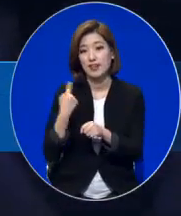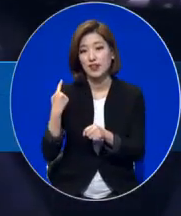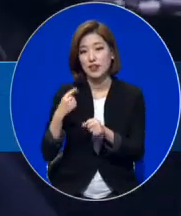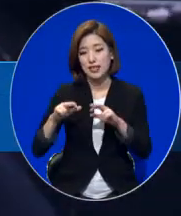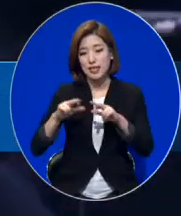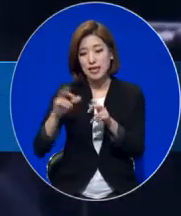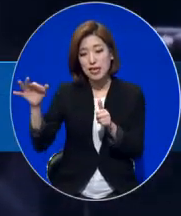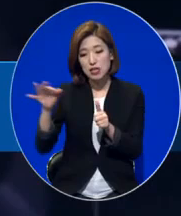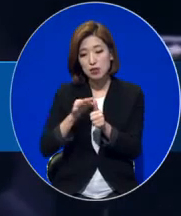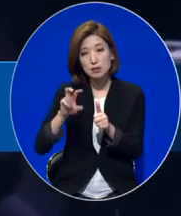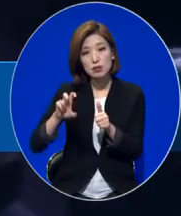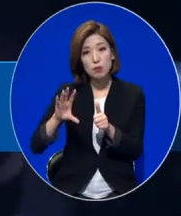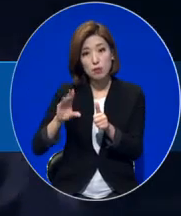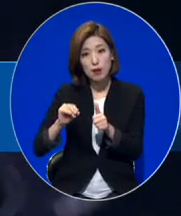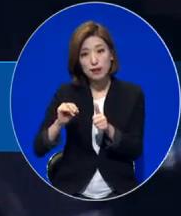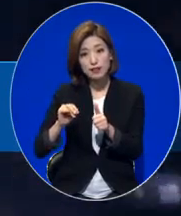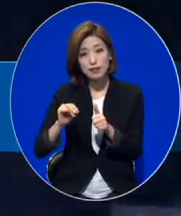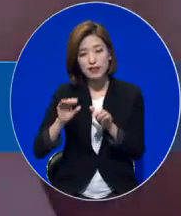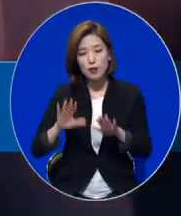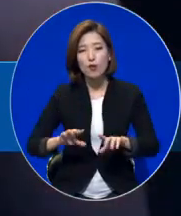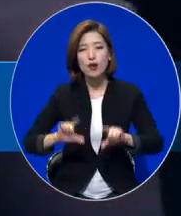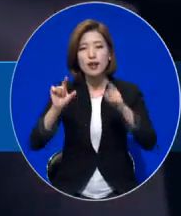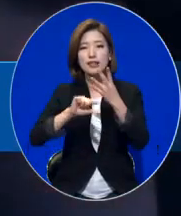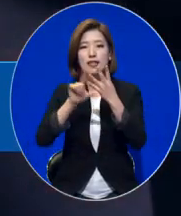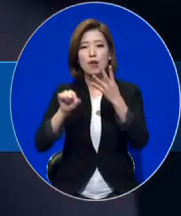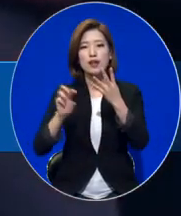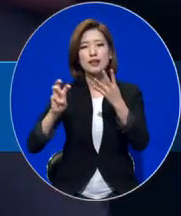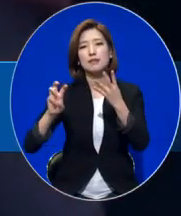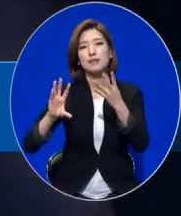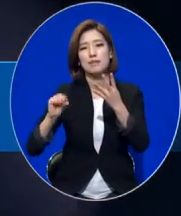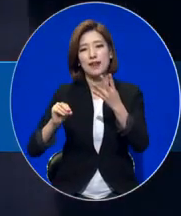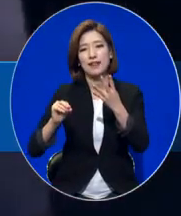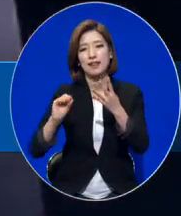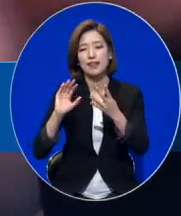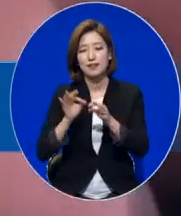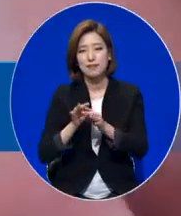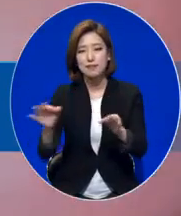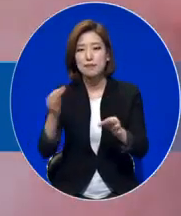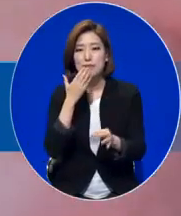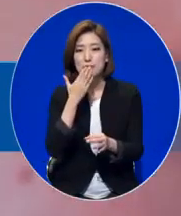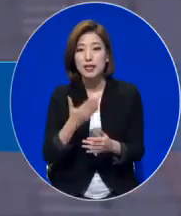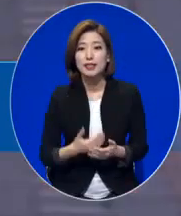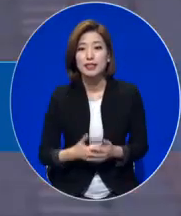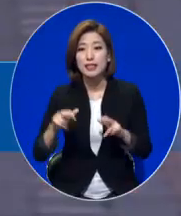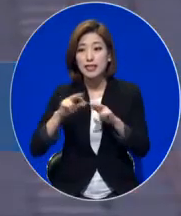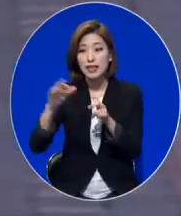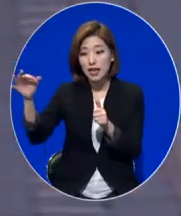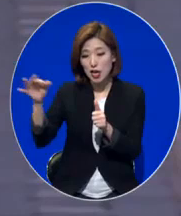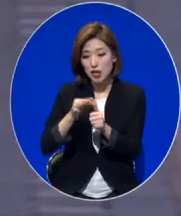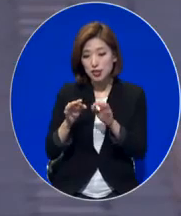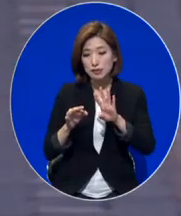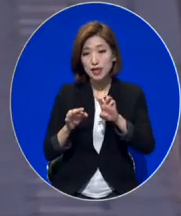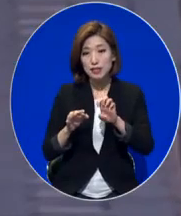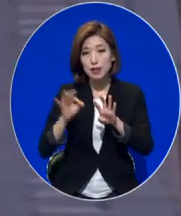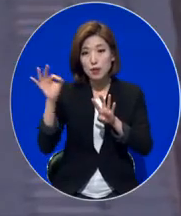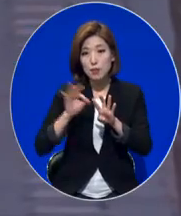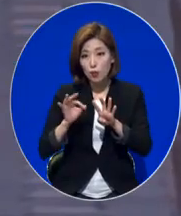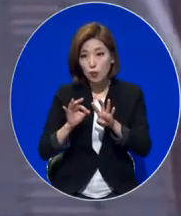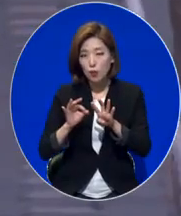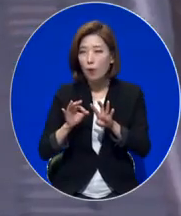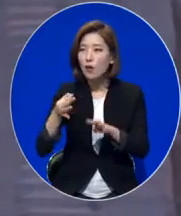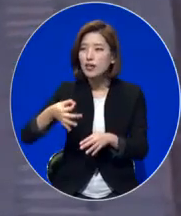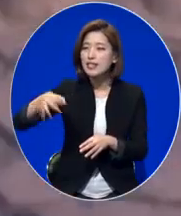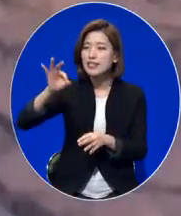장애인 연금 도 4월부터는 30만 원으로 인상 되는데요 장애인 연금 수급자 의 44% 가 인상된